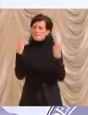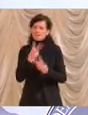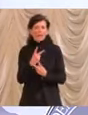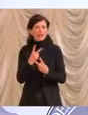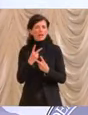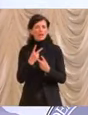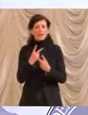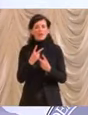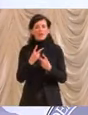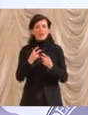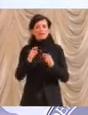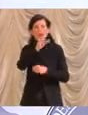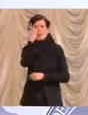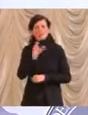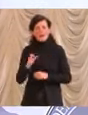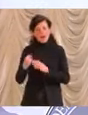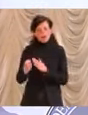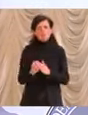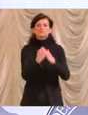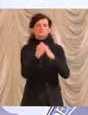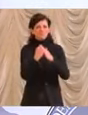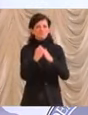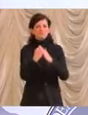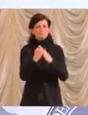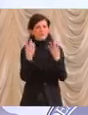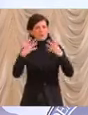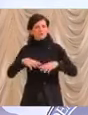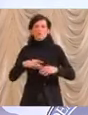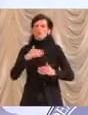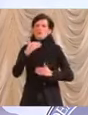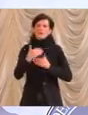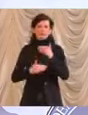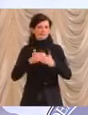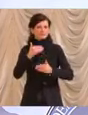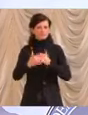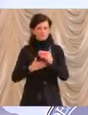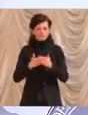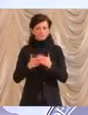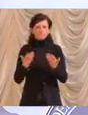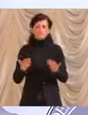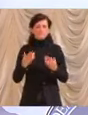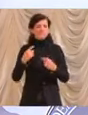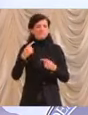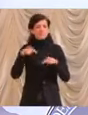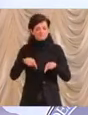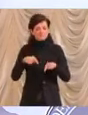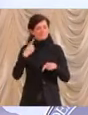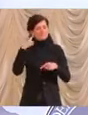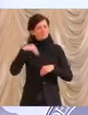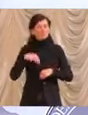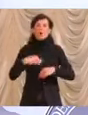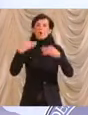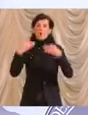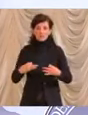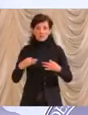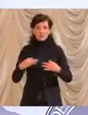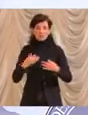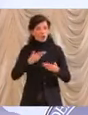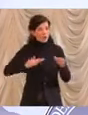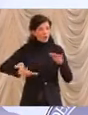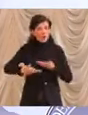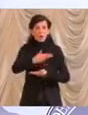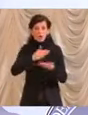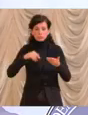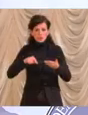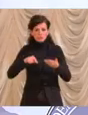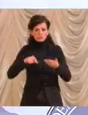Italia. E da questo punto di vista siamo convinti che questa macchina organizzativa